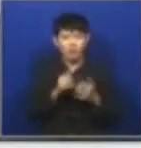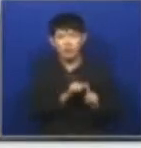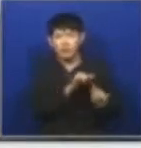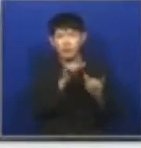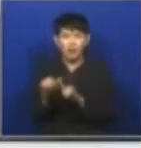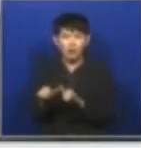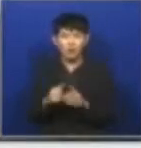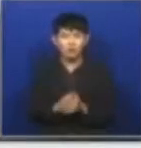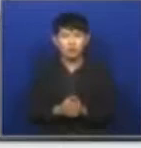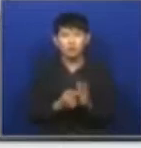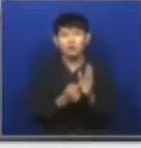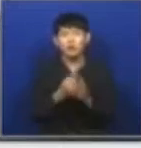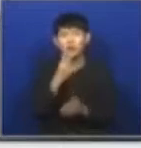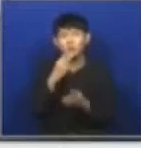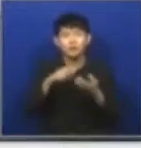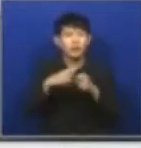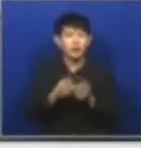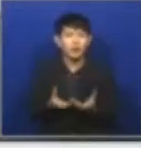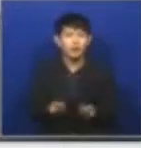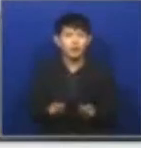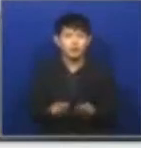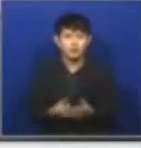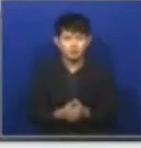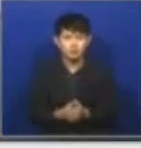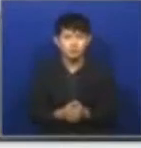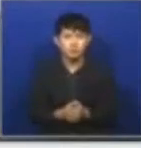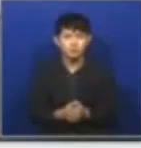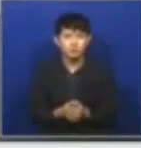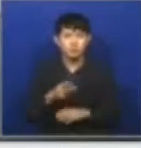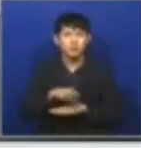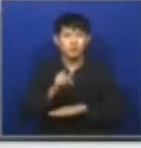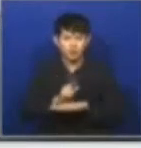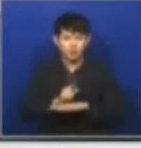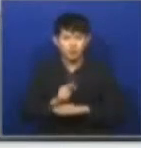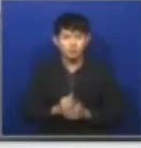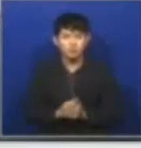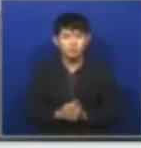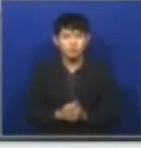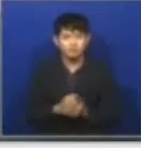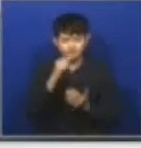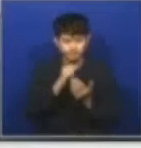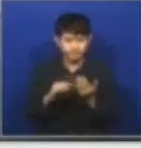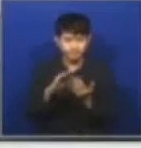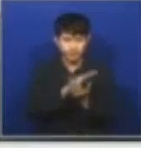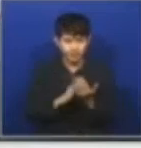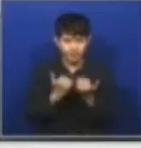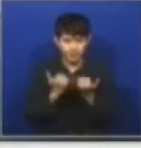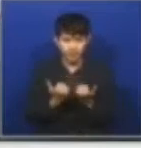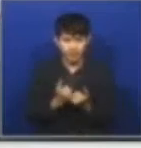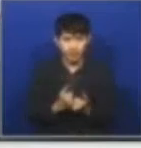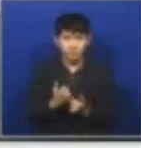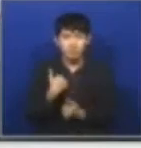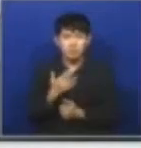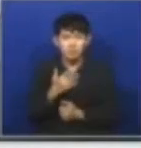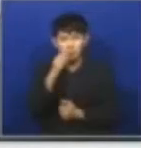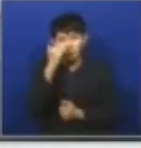เรื่องกรณีที่ดินท่านประธานครับขออนุญาตย้ำว่าประเทศนี้จะไม่มีประเทศนี้ถ้าไม่มีคน